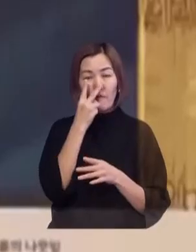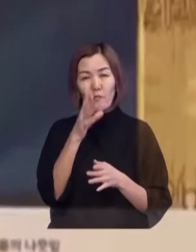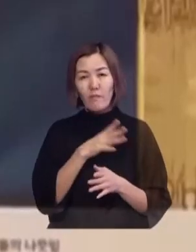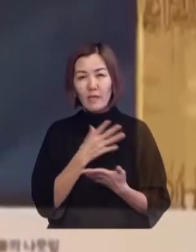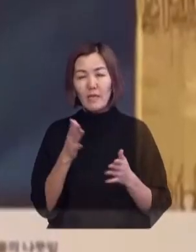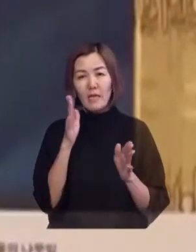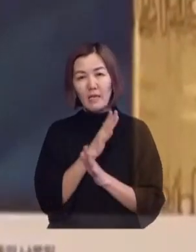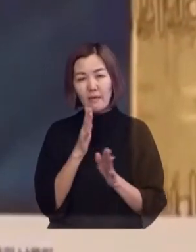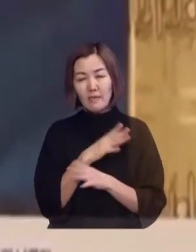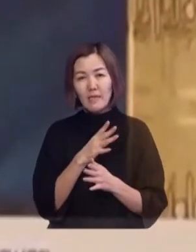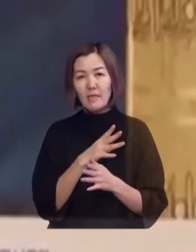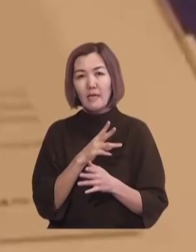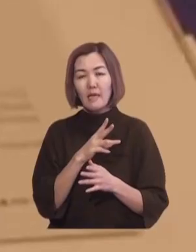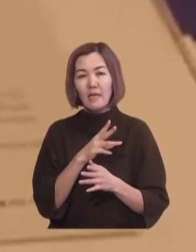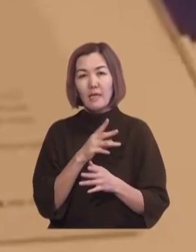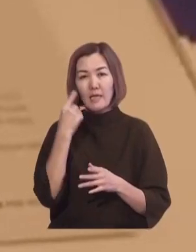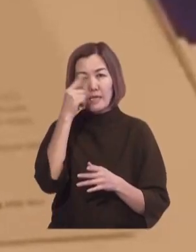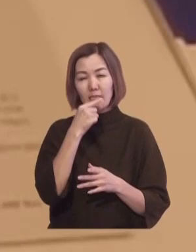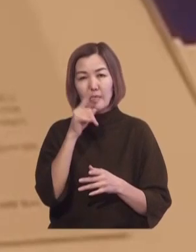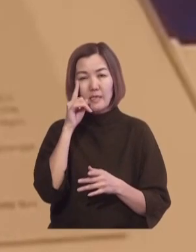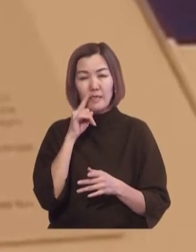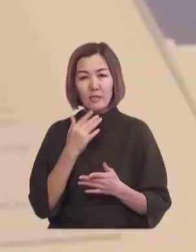пейзажи Казахстана и лица его жителей.